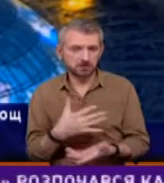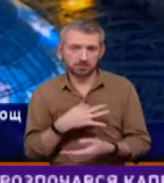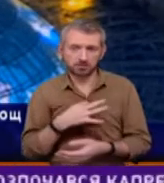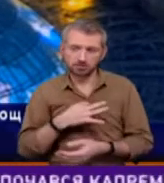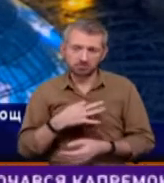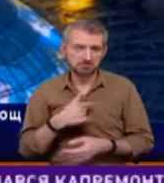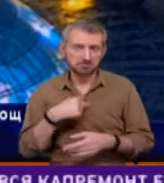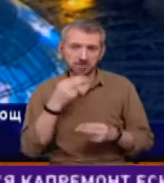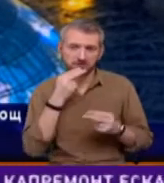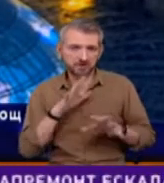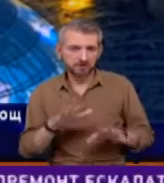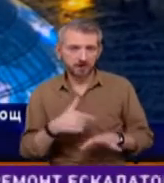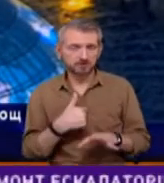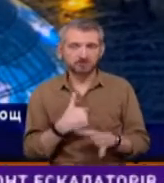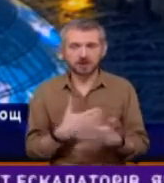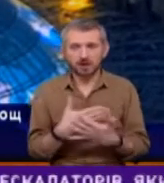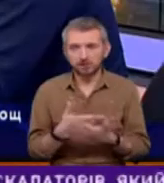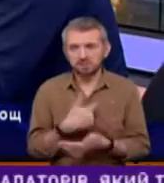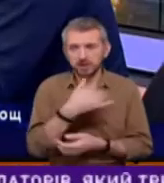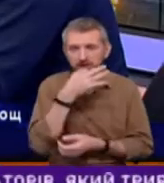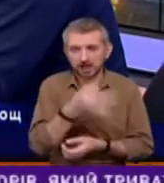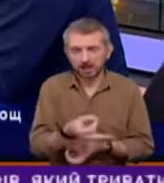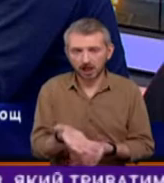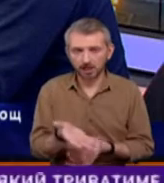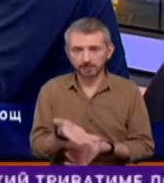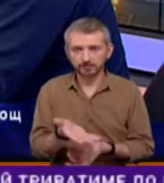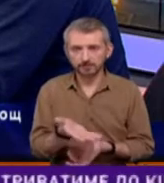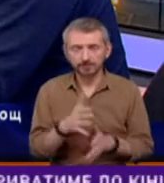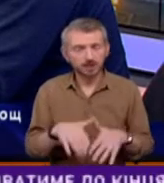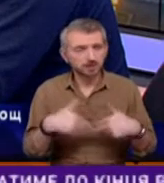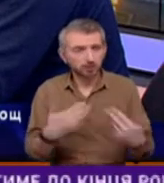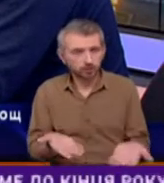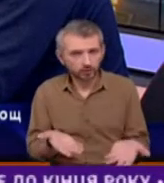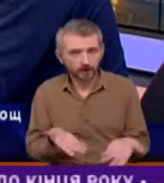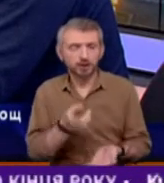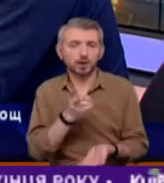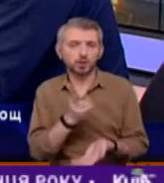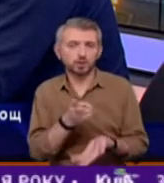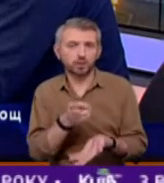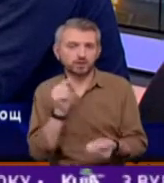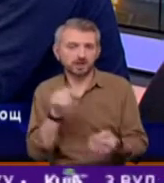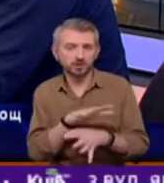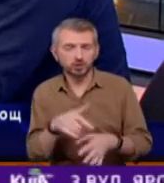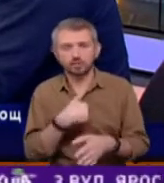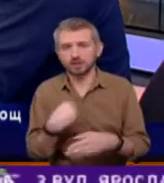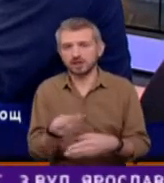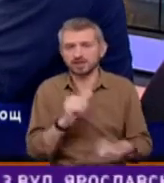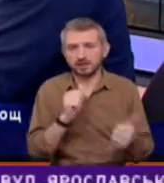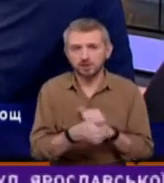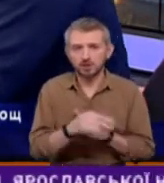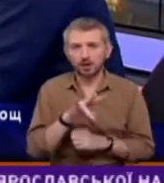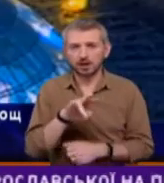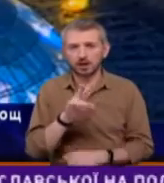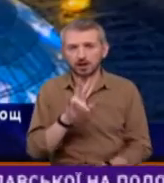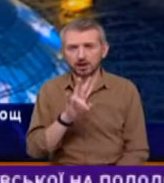ділах. Ми сказали, запропонували, там хтось не підійшов, ми дали заміну, НТКУ,